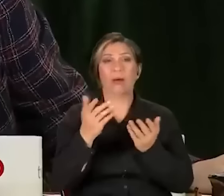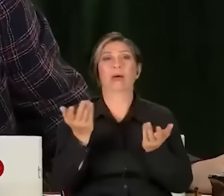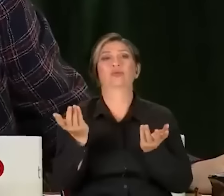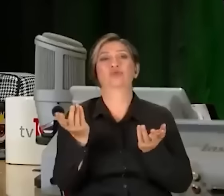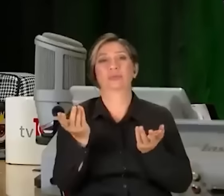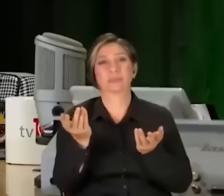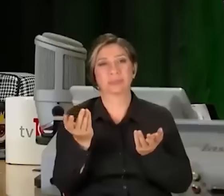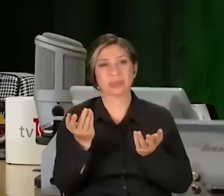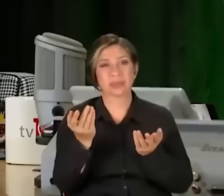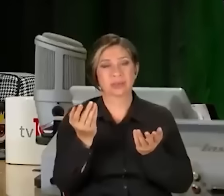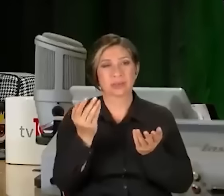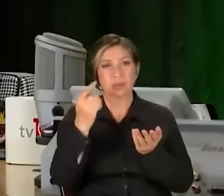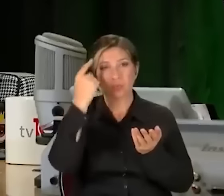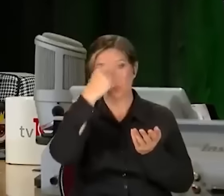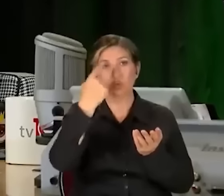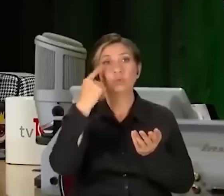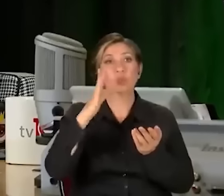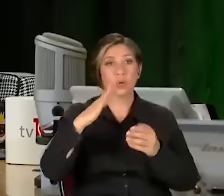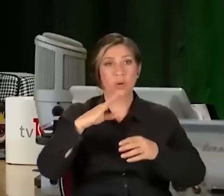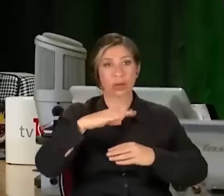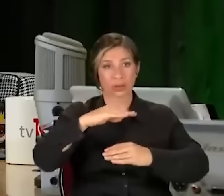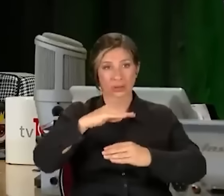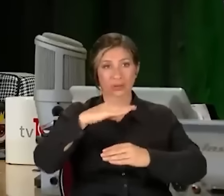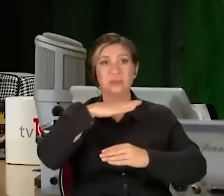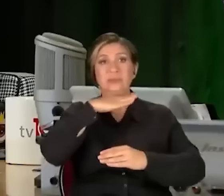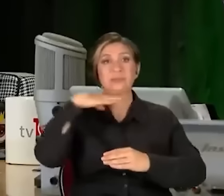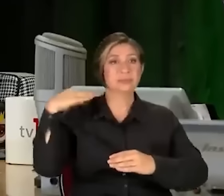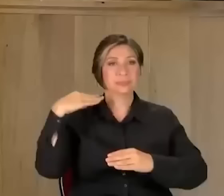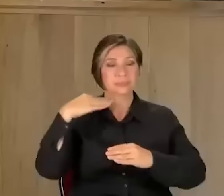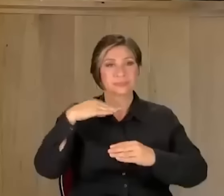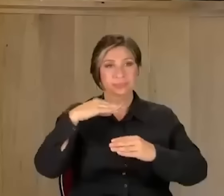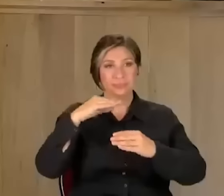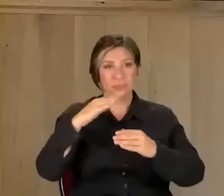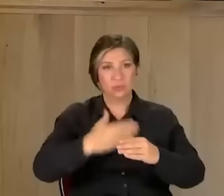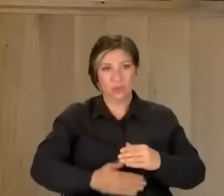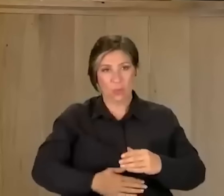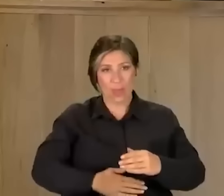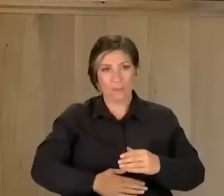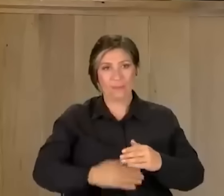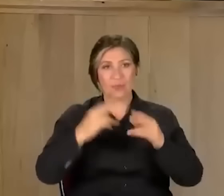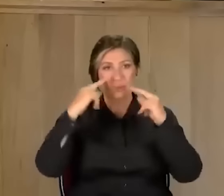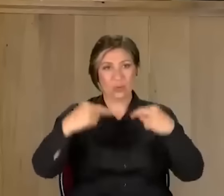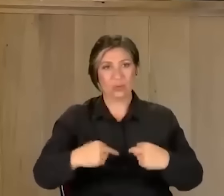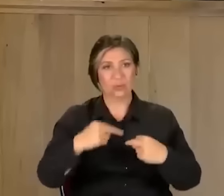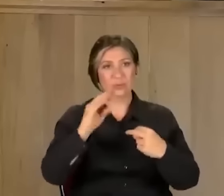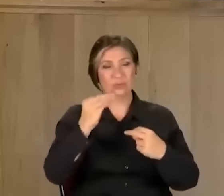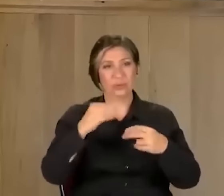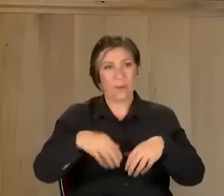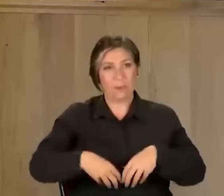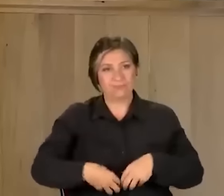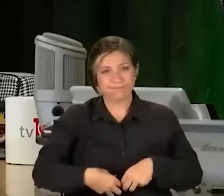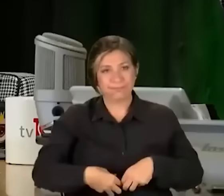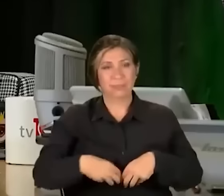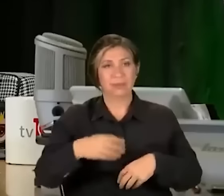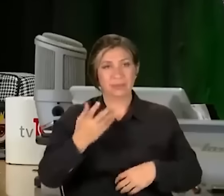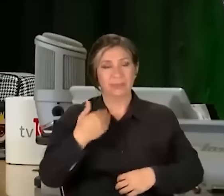Hayır. Şey, kafam yüzüm görünmüyor zaten. Aşağı kartlara doğru doldur şey, kamerayı doğrultmuşum. Göbeğim görünüyor böyle. Çocuk göbek, katlanan göbek olur ya